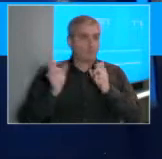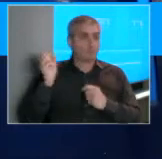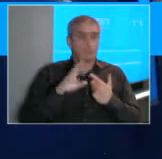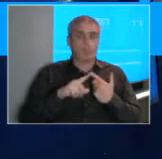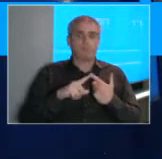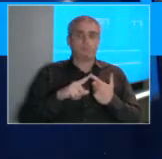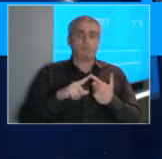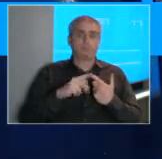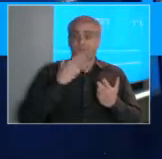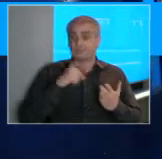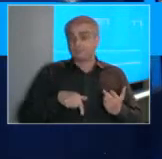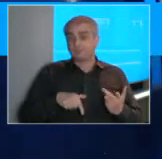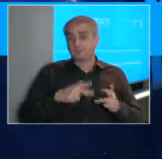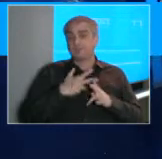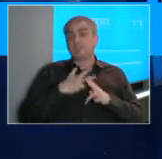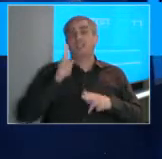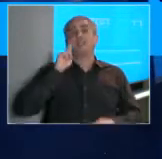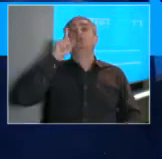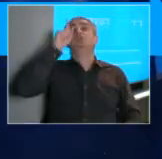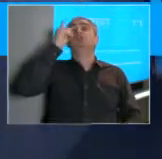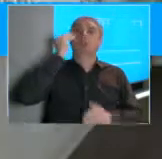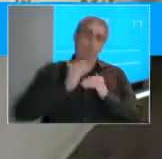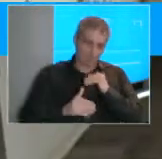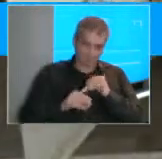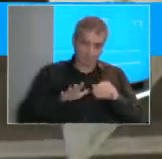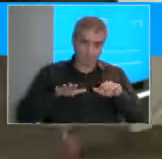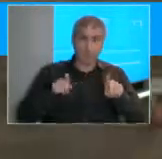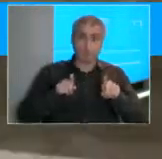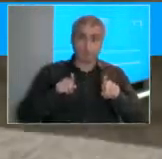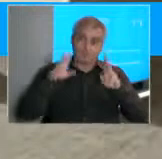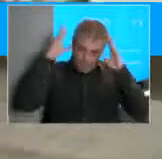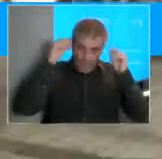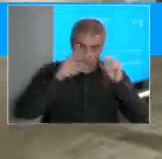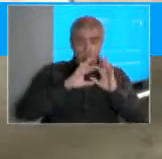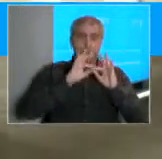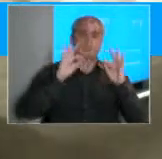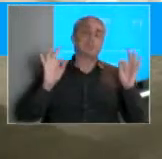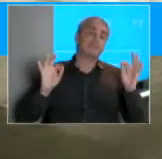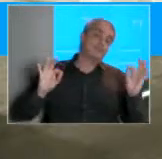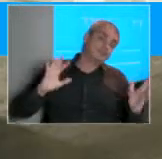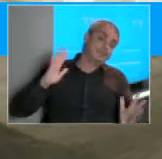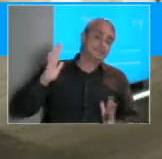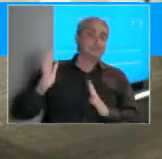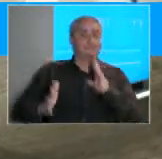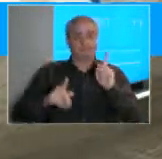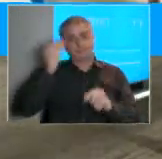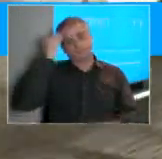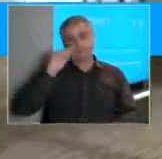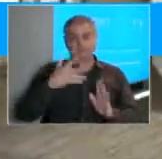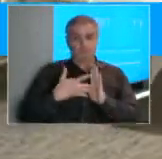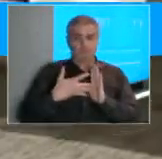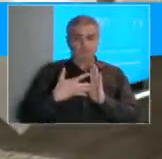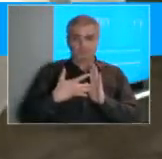באים. בישראל, רק בשישי האחרון, בשדה התעופה בן גוריון, התחילו עם מה שמזכיר איזושהי